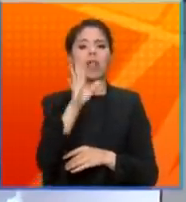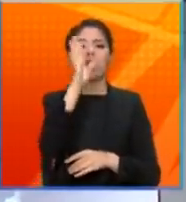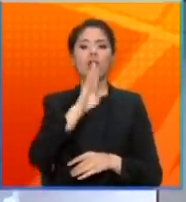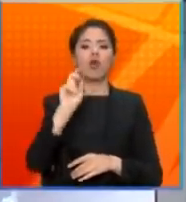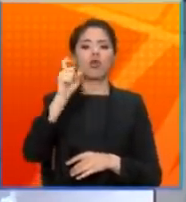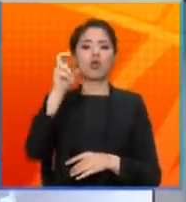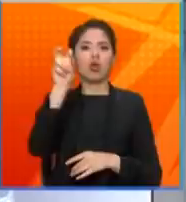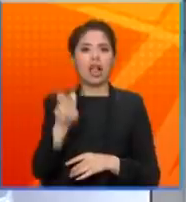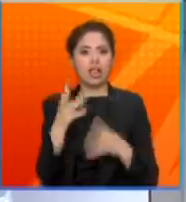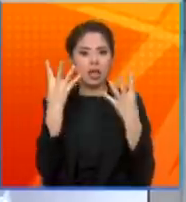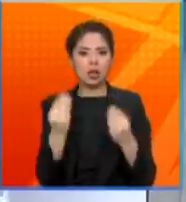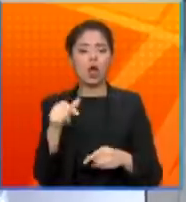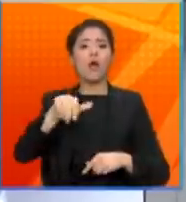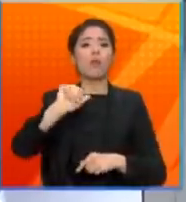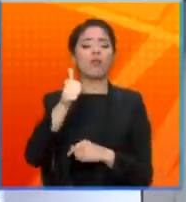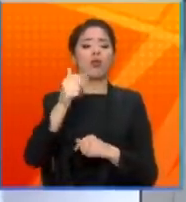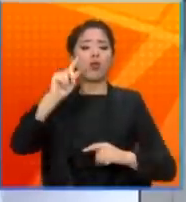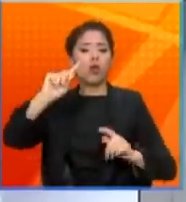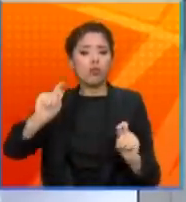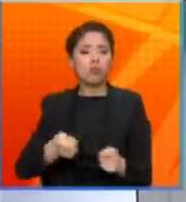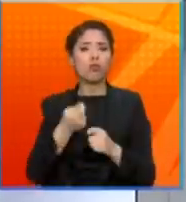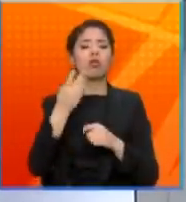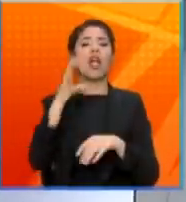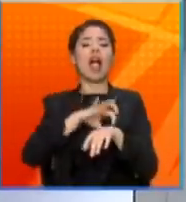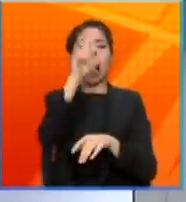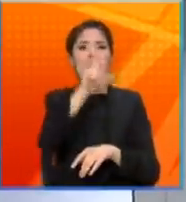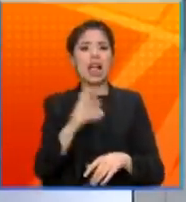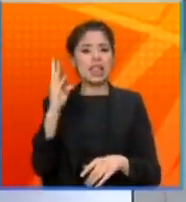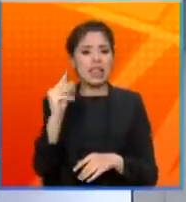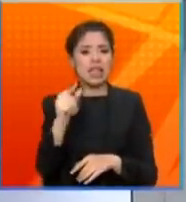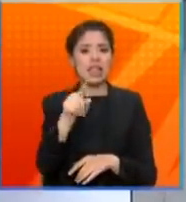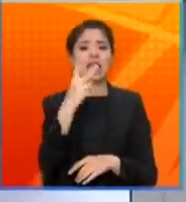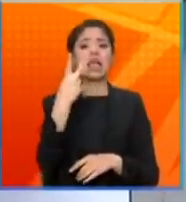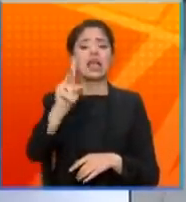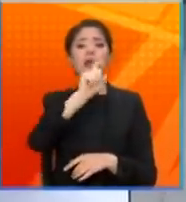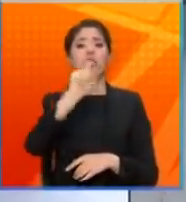43.498 ve bugün tespit edilen vaka sayısı hep gözlerimiz burada. Kaç kişi tespit edildi diye